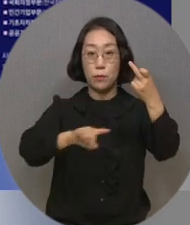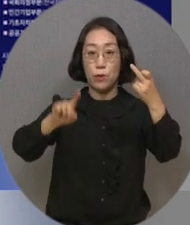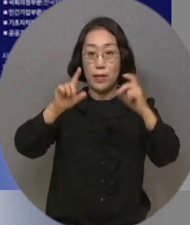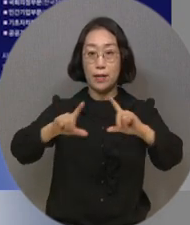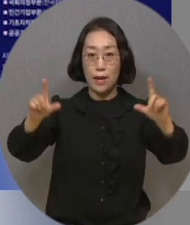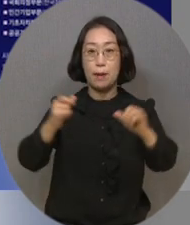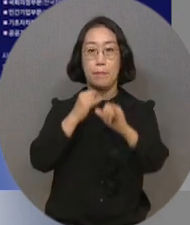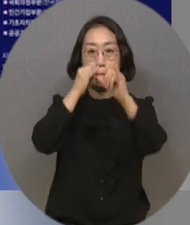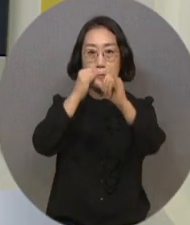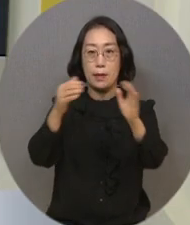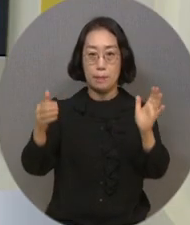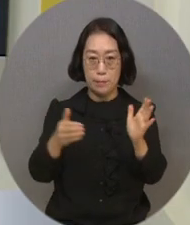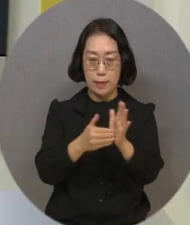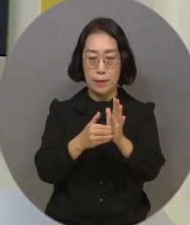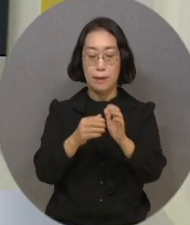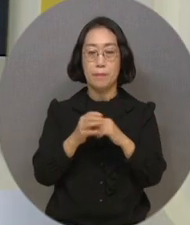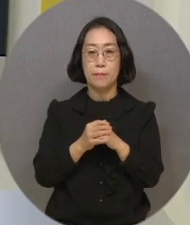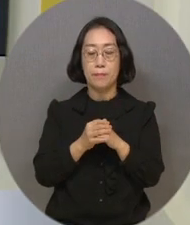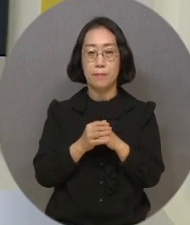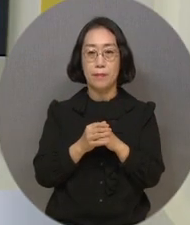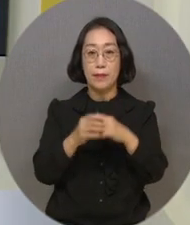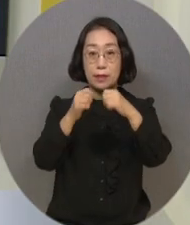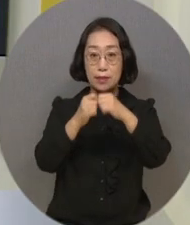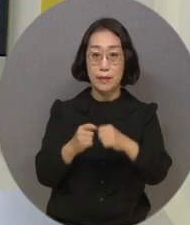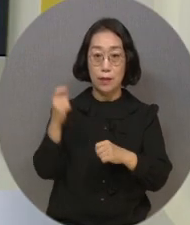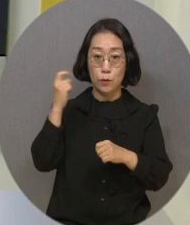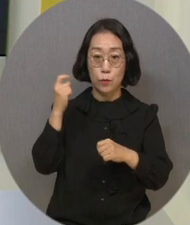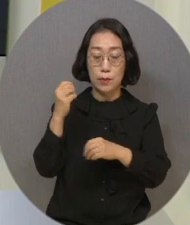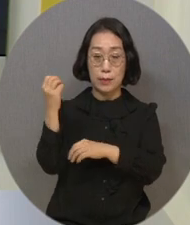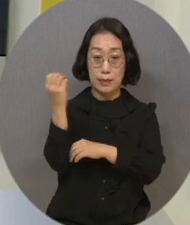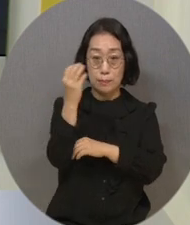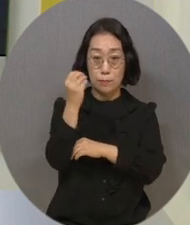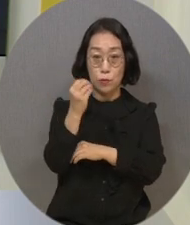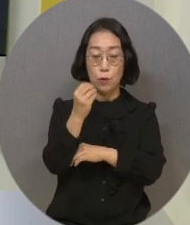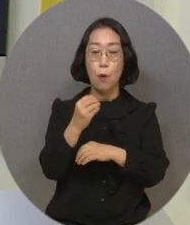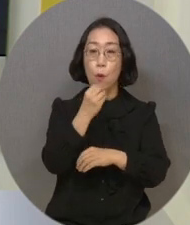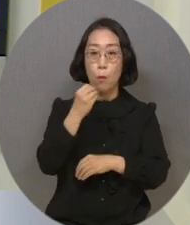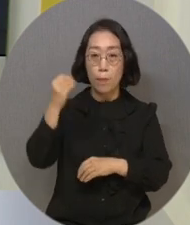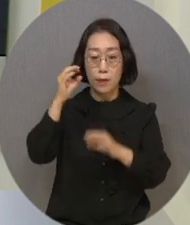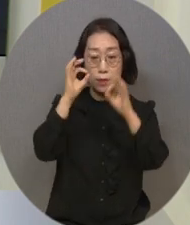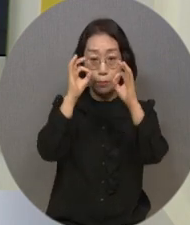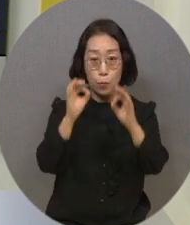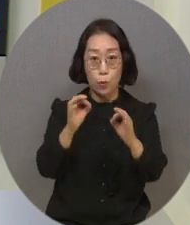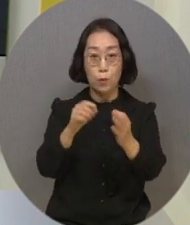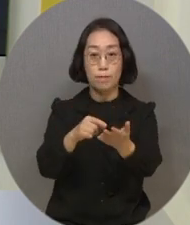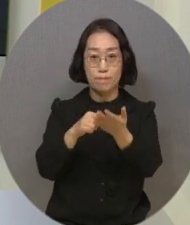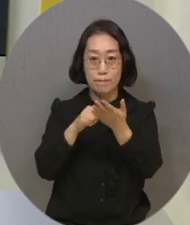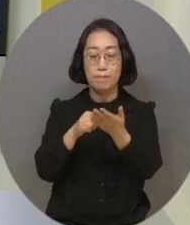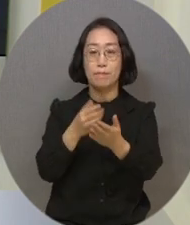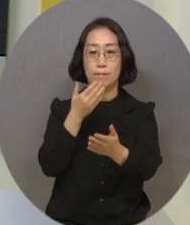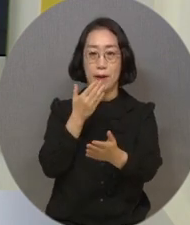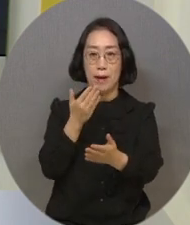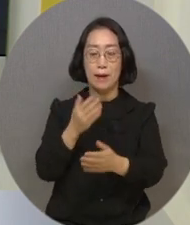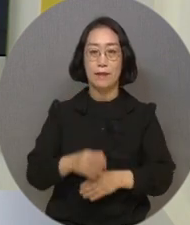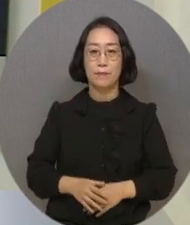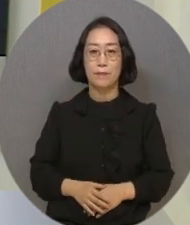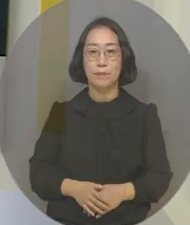진행됩니다 더 자세한 뉴스는 장애인 신문과 웰페어뉴스 홈페이지를 통해 확인할 수 있습니다